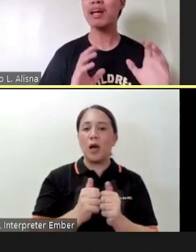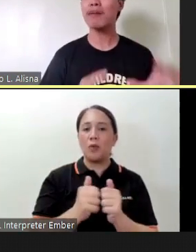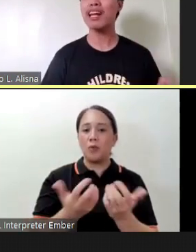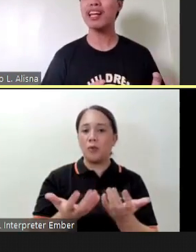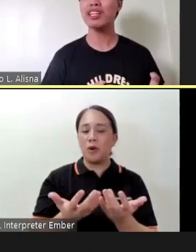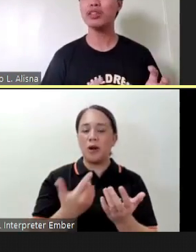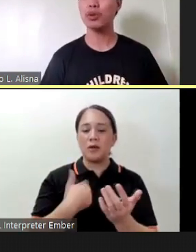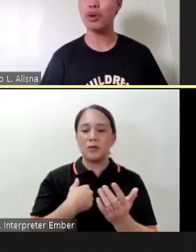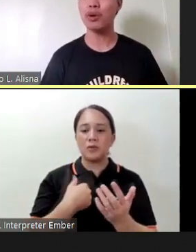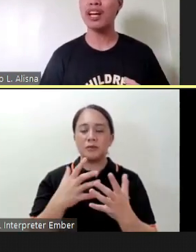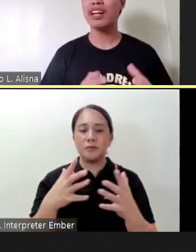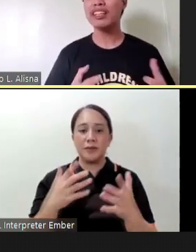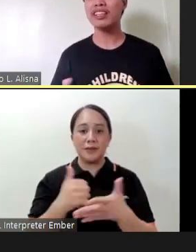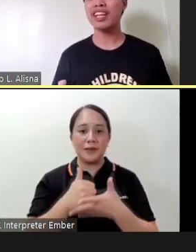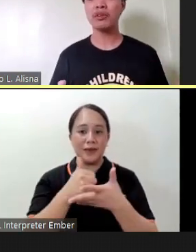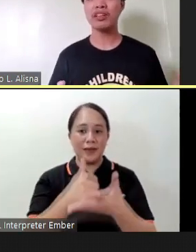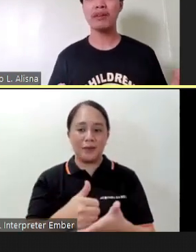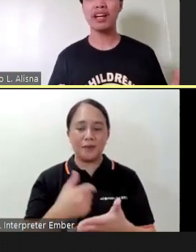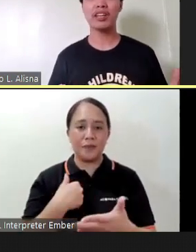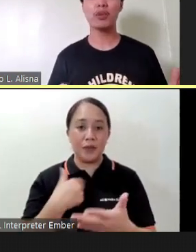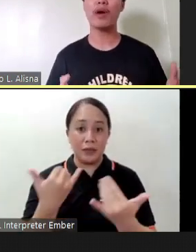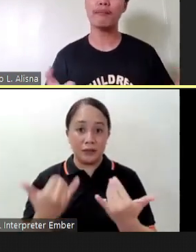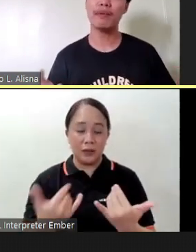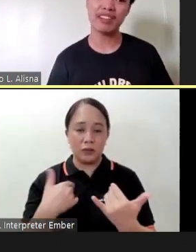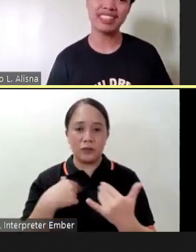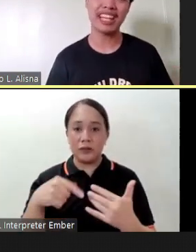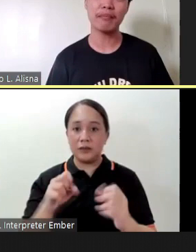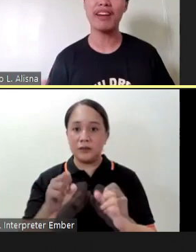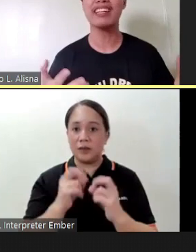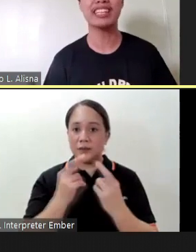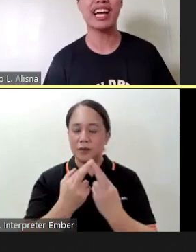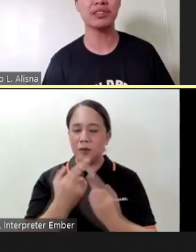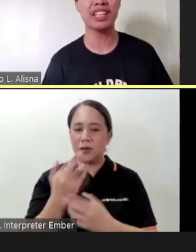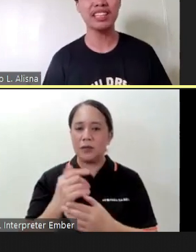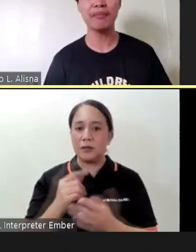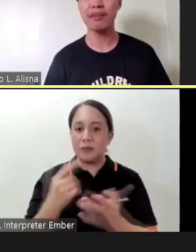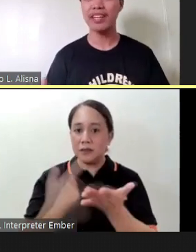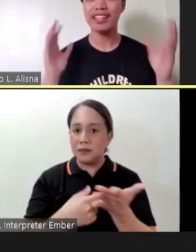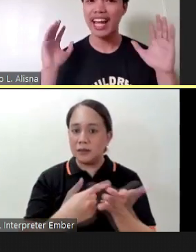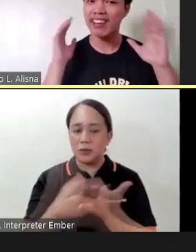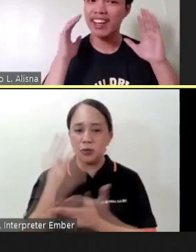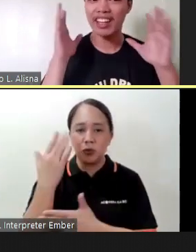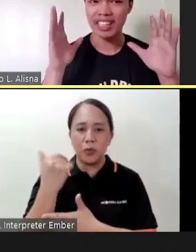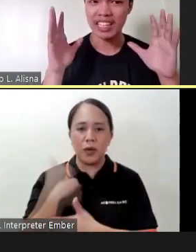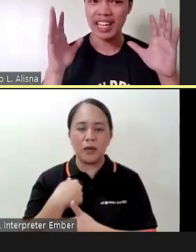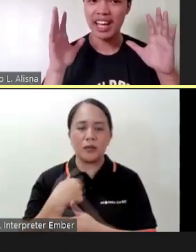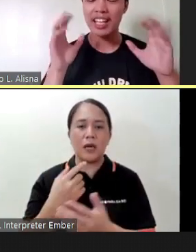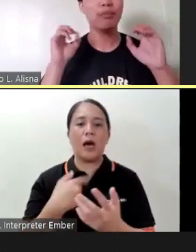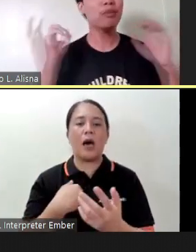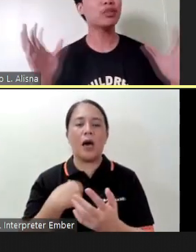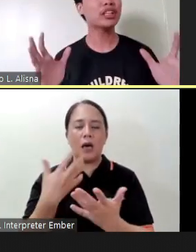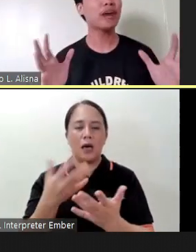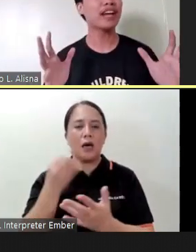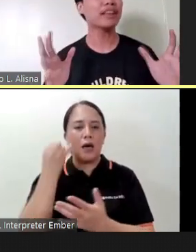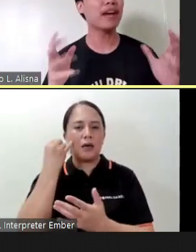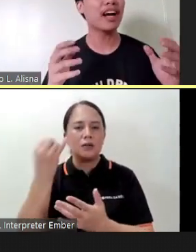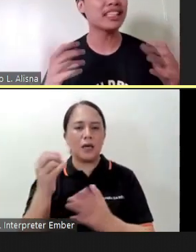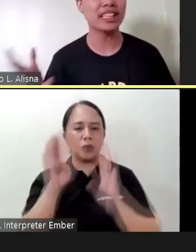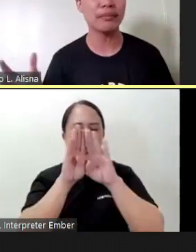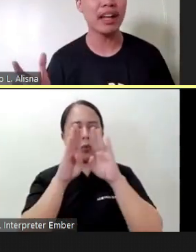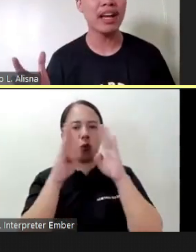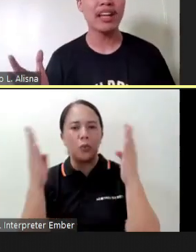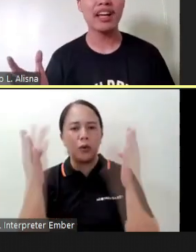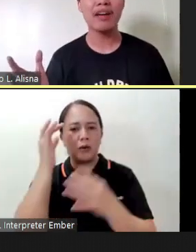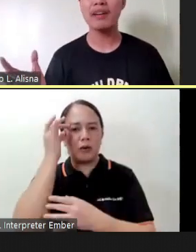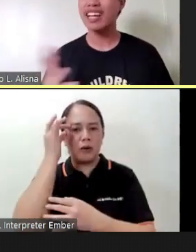napakalaking tulong katulad ng mga gantong webinars and mga discussion kasi nabibigyan tayo ng idea na bubuksan yung ating mga